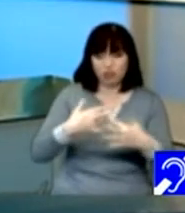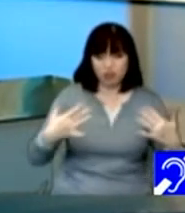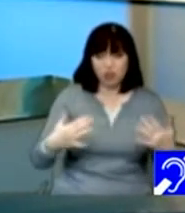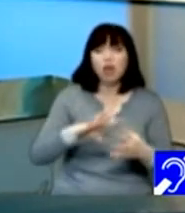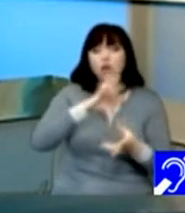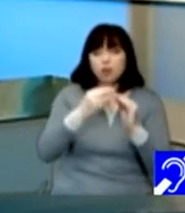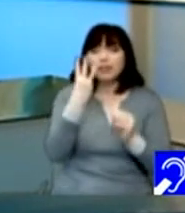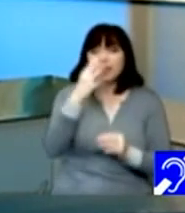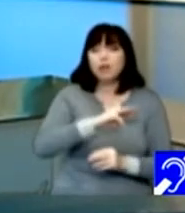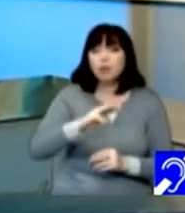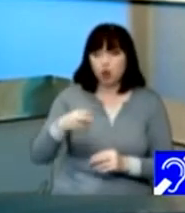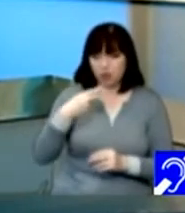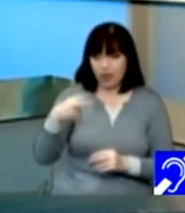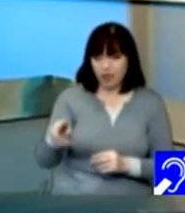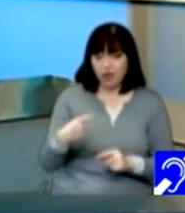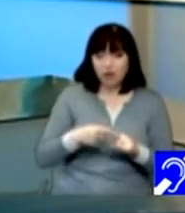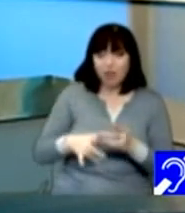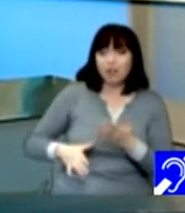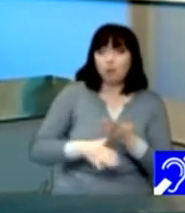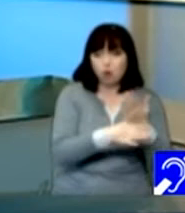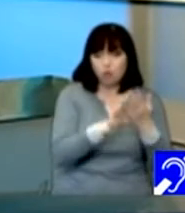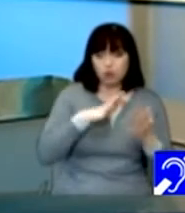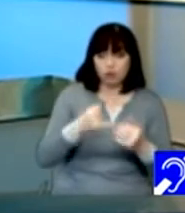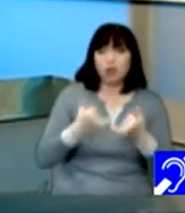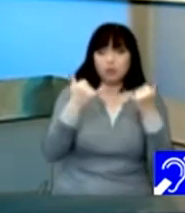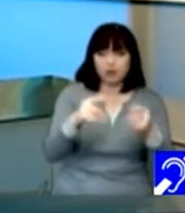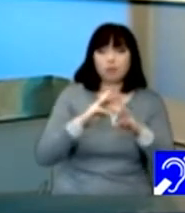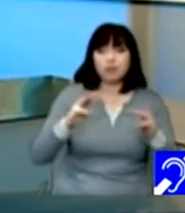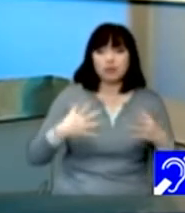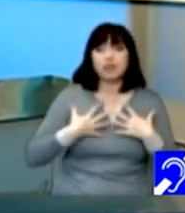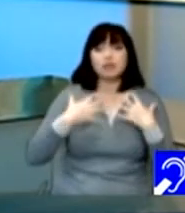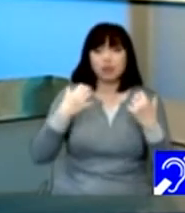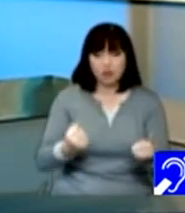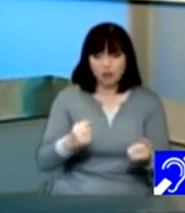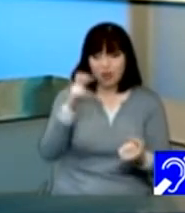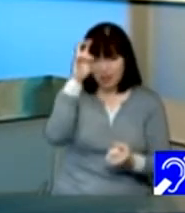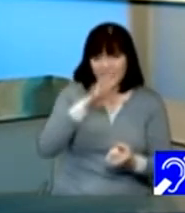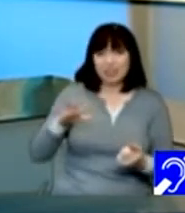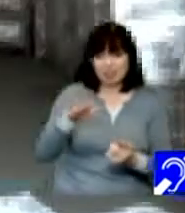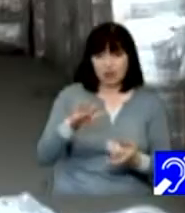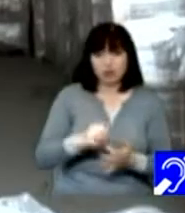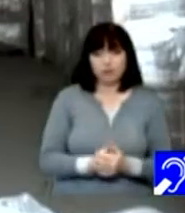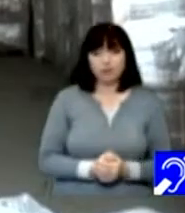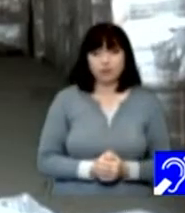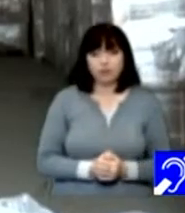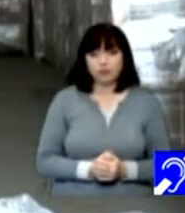3 milioane de euro. Ajutorul umanitar a fost oferit de Ministerul Sănătății din țările de jos.